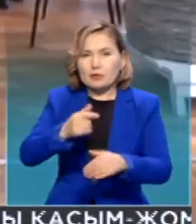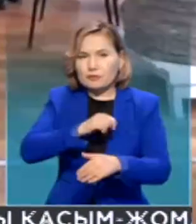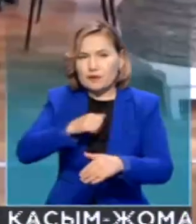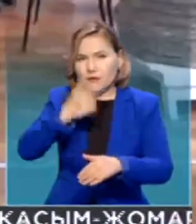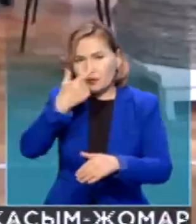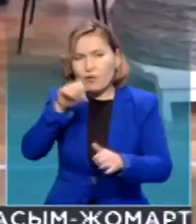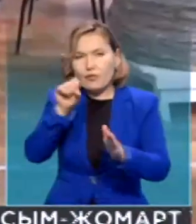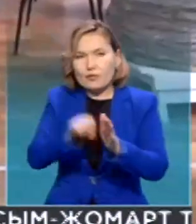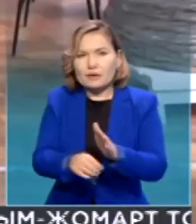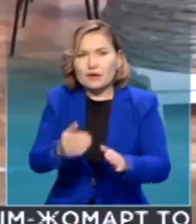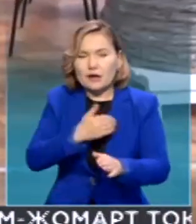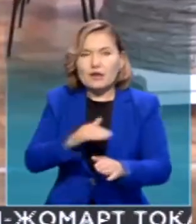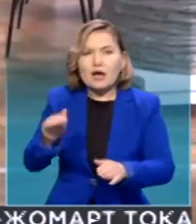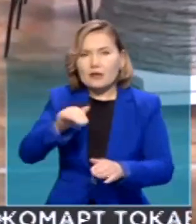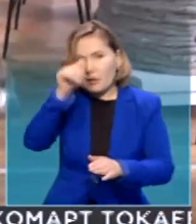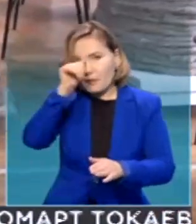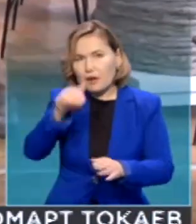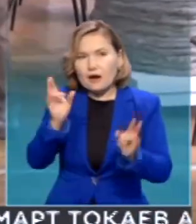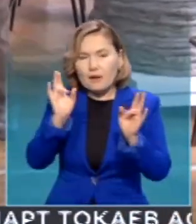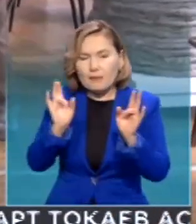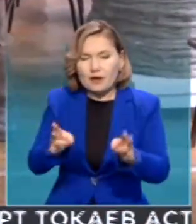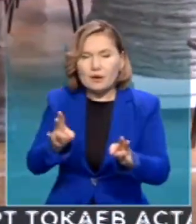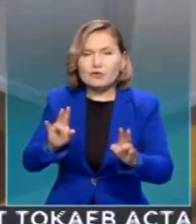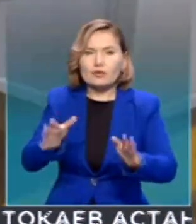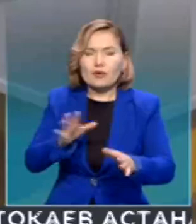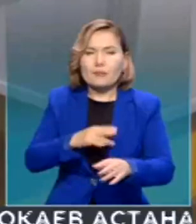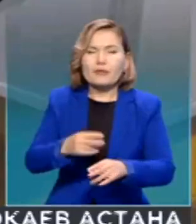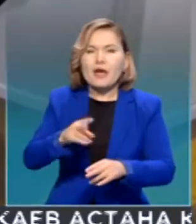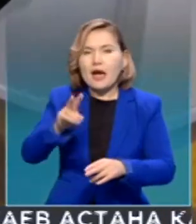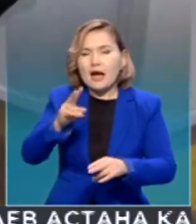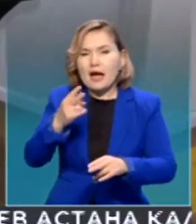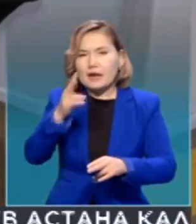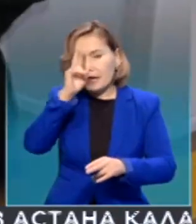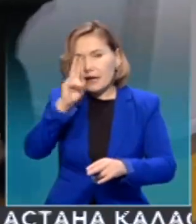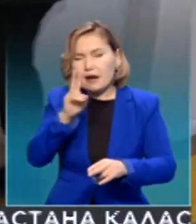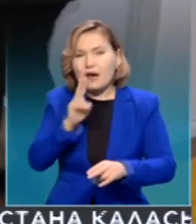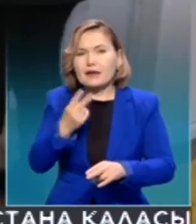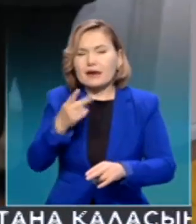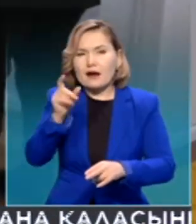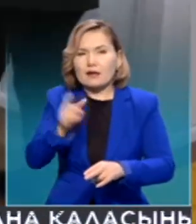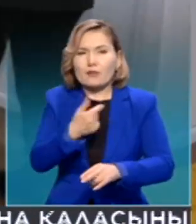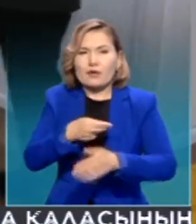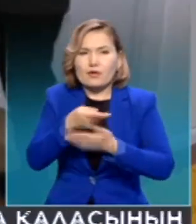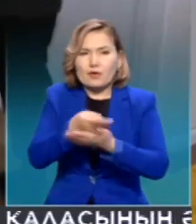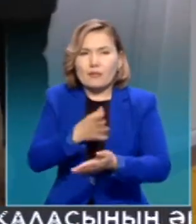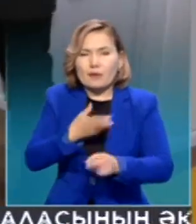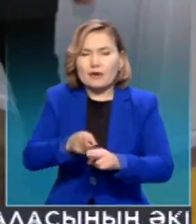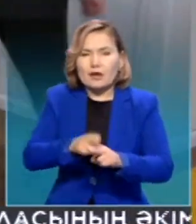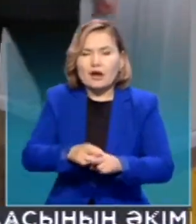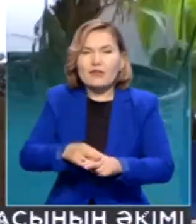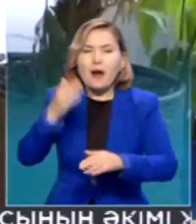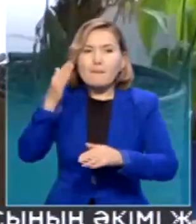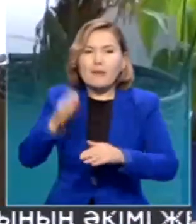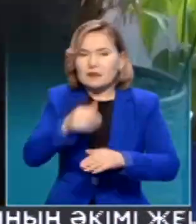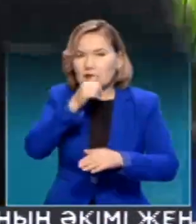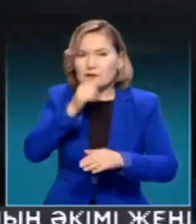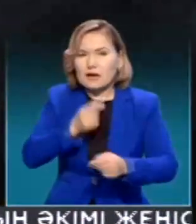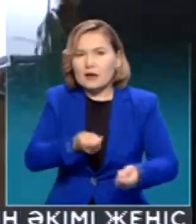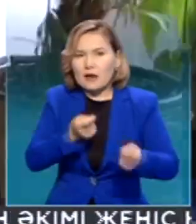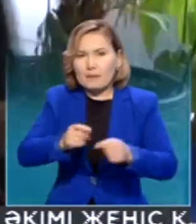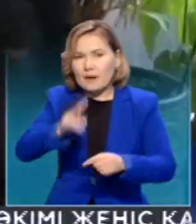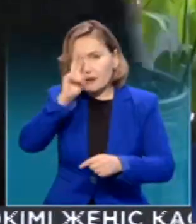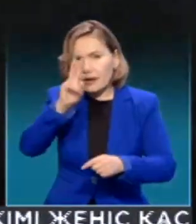оқиға ақпан айында болған. Жапа шеккен екі бала бір айға жуық уақыт ауруханада ем алды. Ал сабаққа суық қарумен барған оқушы екі